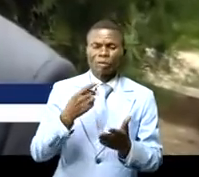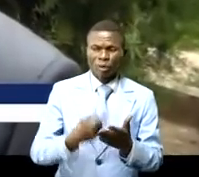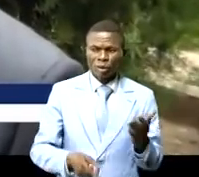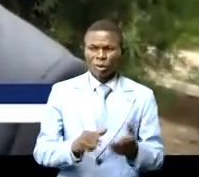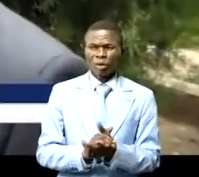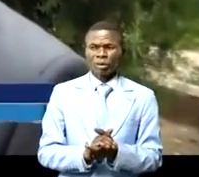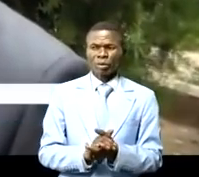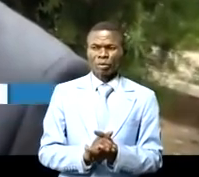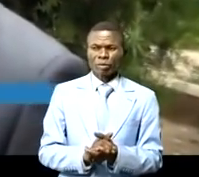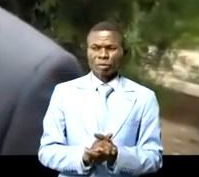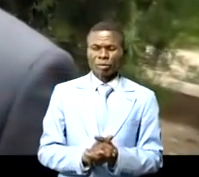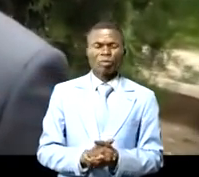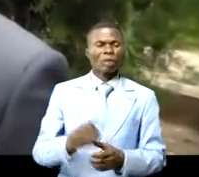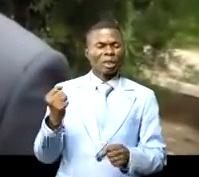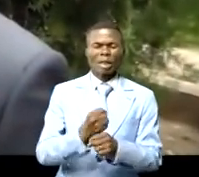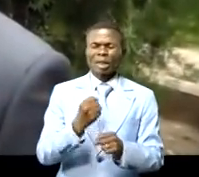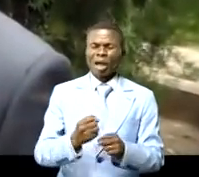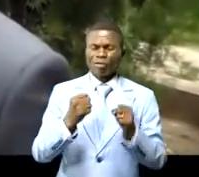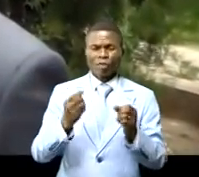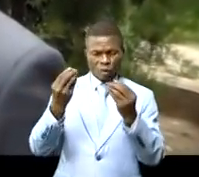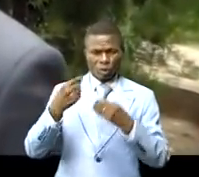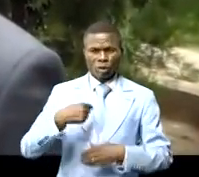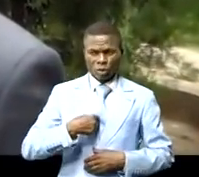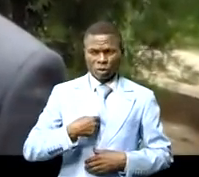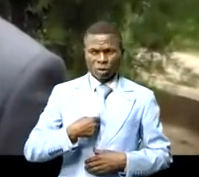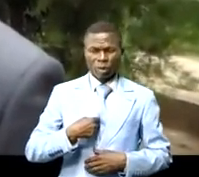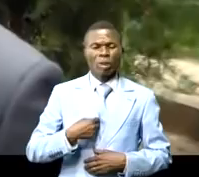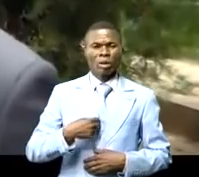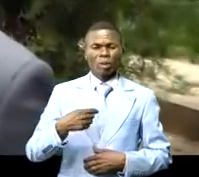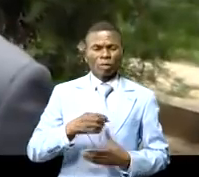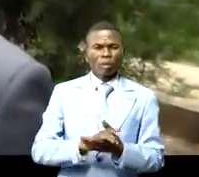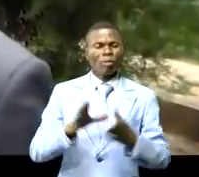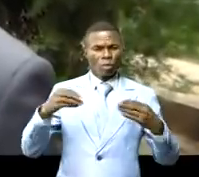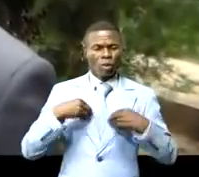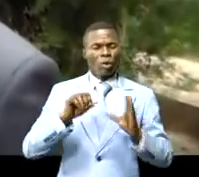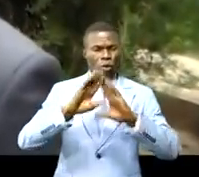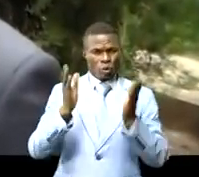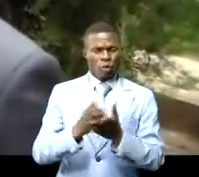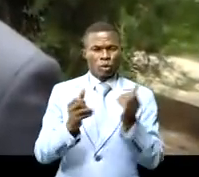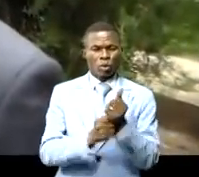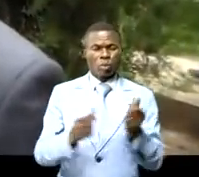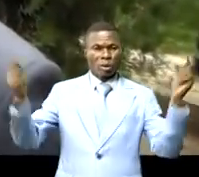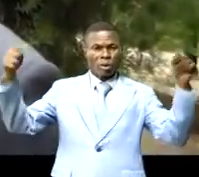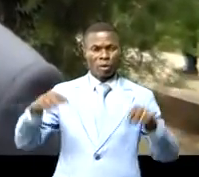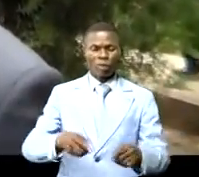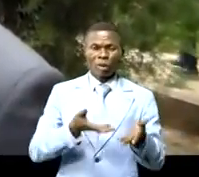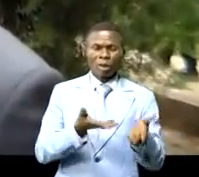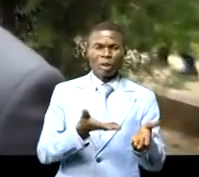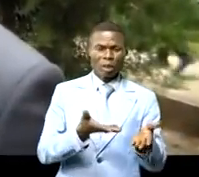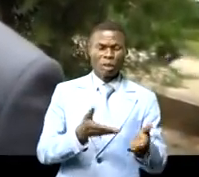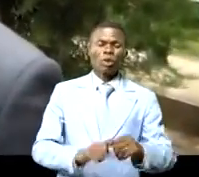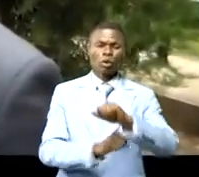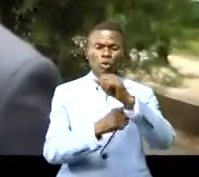me confie une lourde tâche et je suis redevable. C'est-à-dire que tous ces gens qui sont venus nous apporter leur